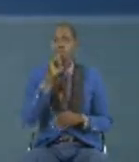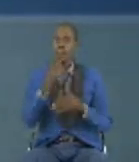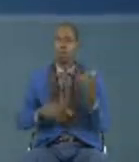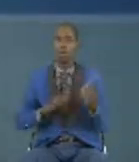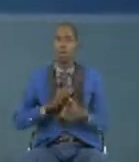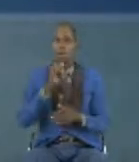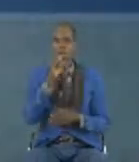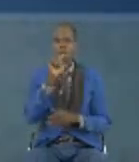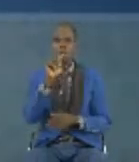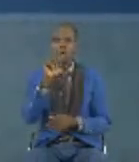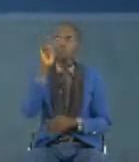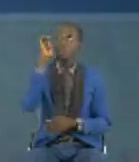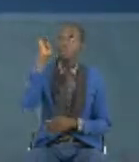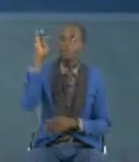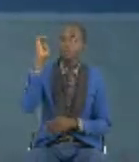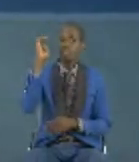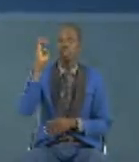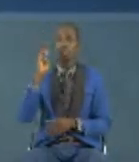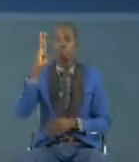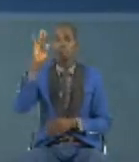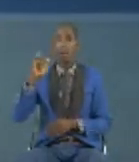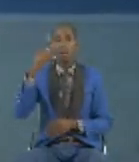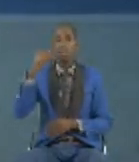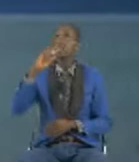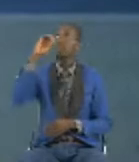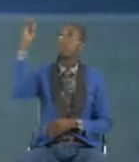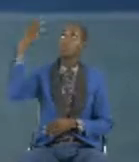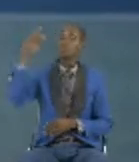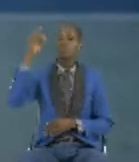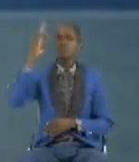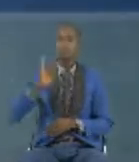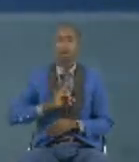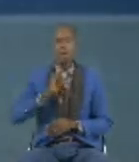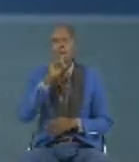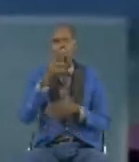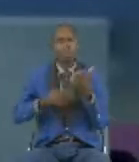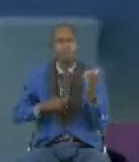Un évangéliste, par la grâce de Dieu, je suis ce que je suis.